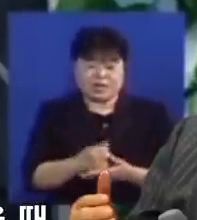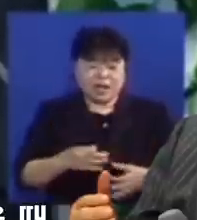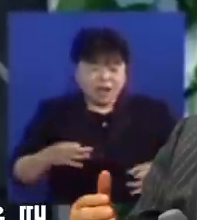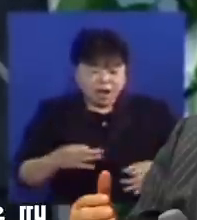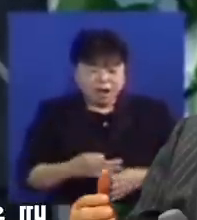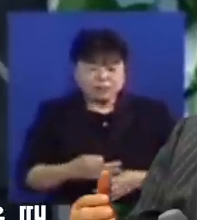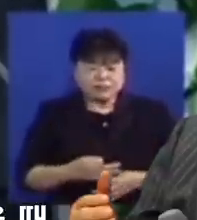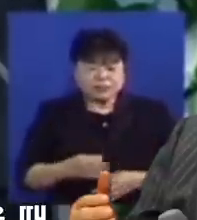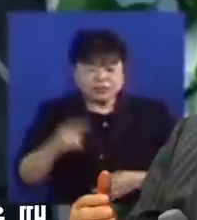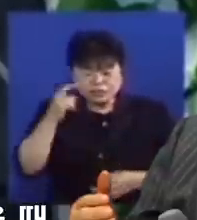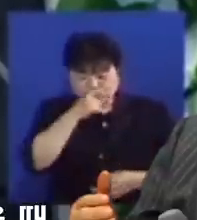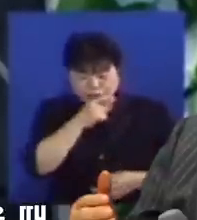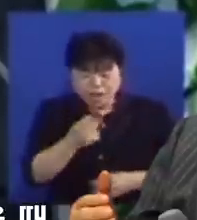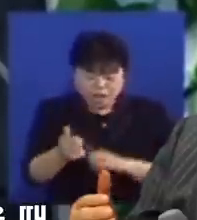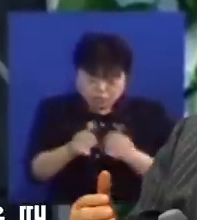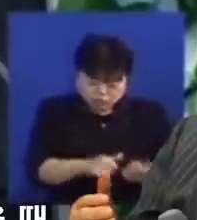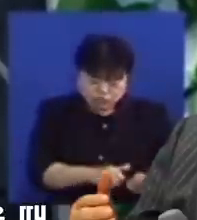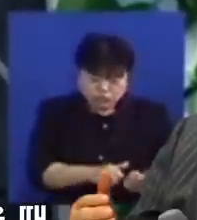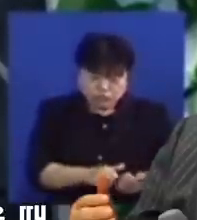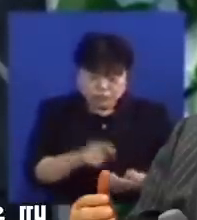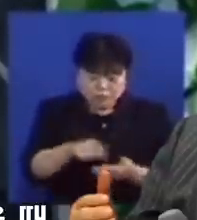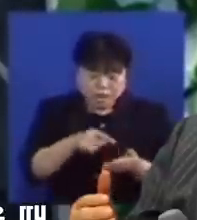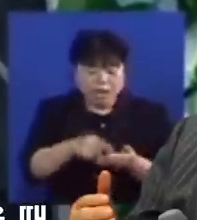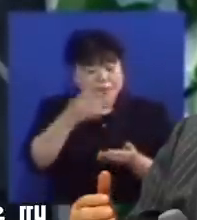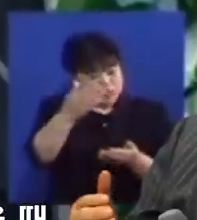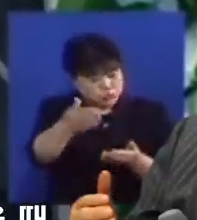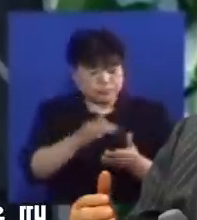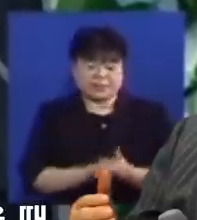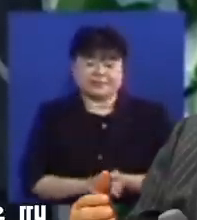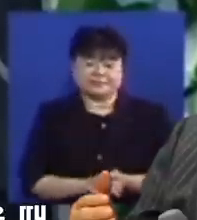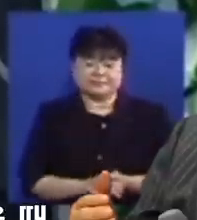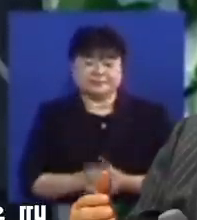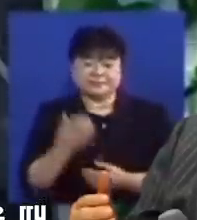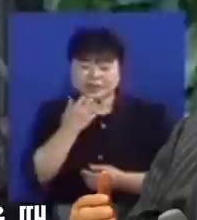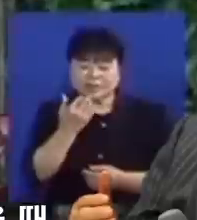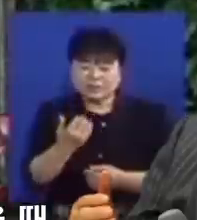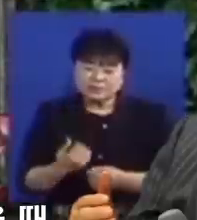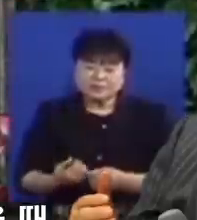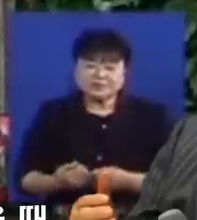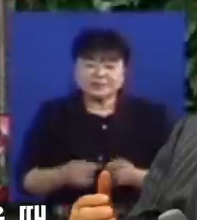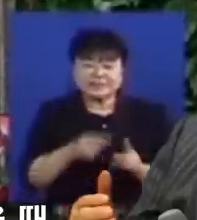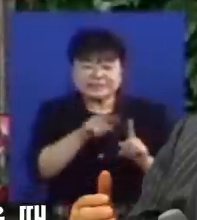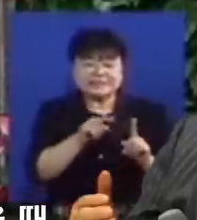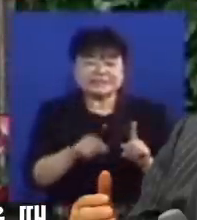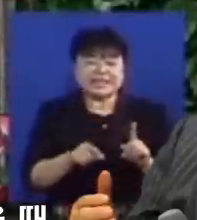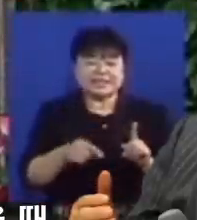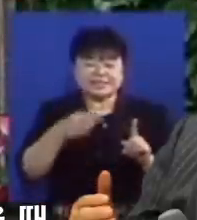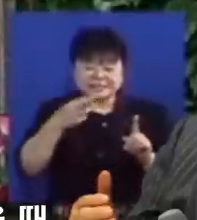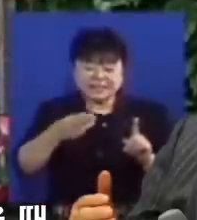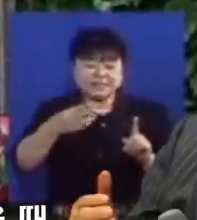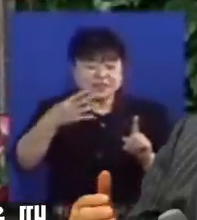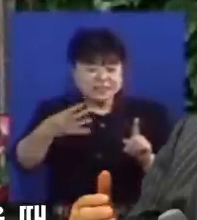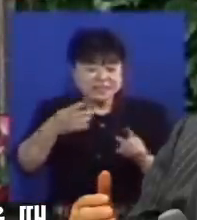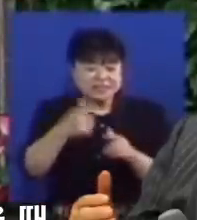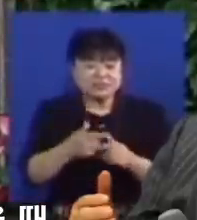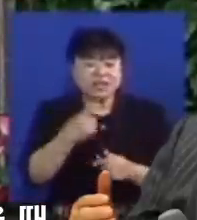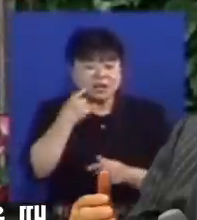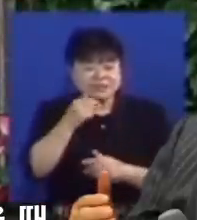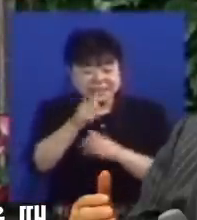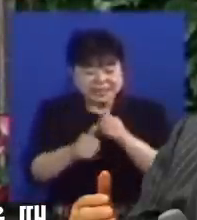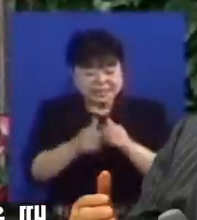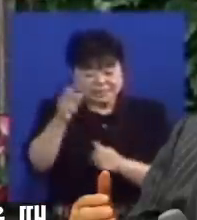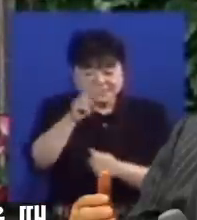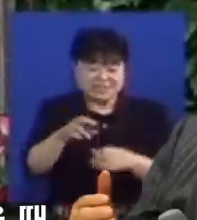저주 절망과 죽음을 청산하도록 만들어주신 것입니다. 베드로전서 1장 3절로 4절에 우리 주 예수 그리스도의 아버지